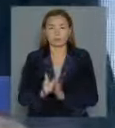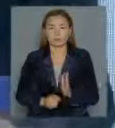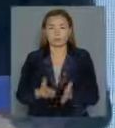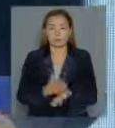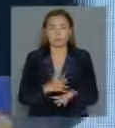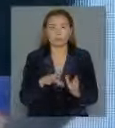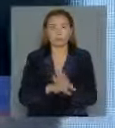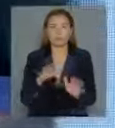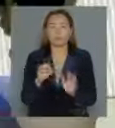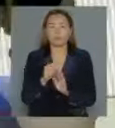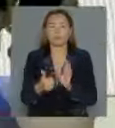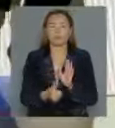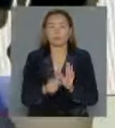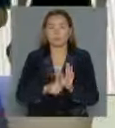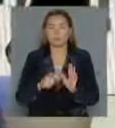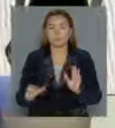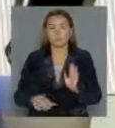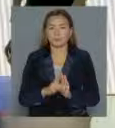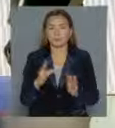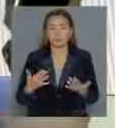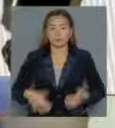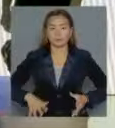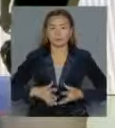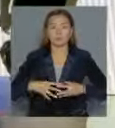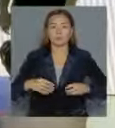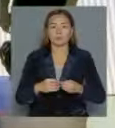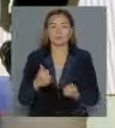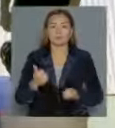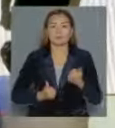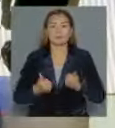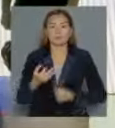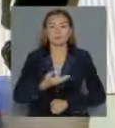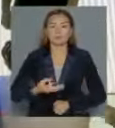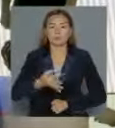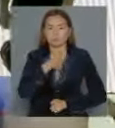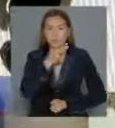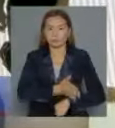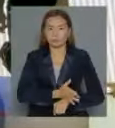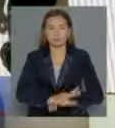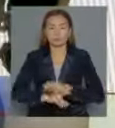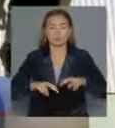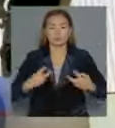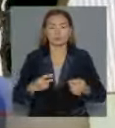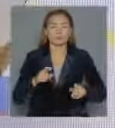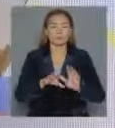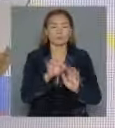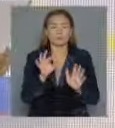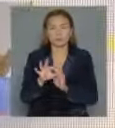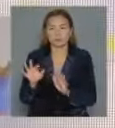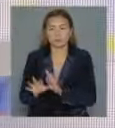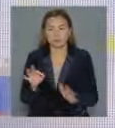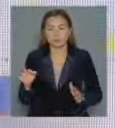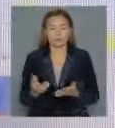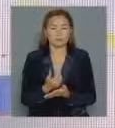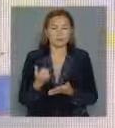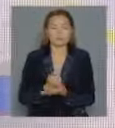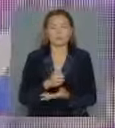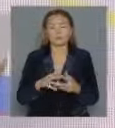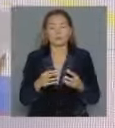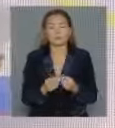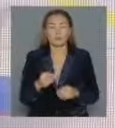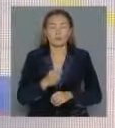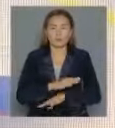алайда тек 16 қатысушы ғана іріктелді. Мерейлі отбасы байқауының облыстық кезеңінде комиссия сайысқа түскен әр отбасының жетістіктеріне,